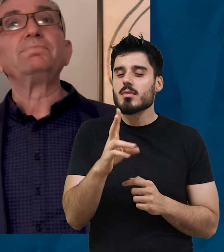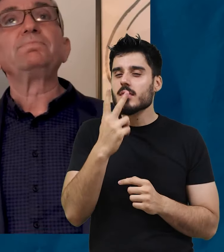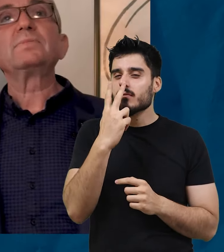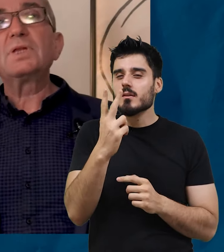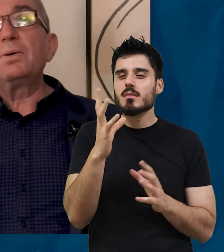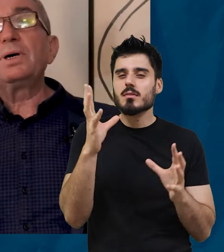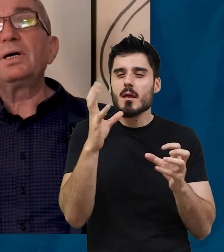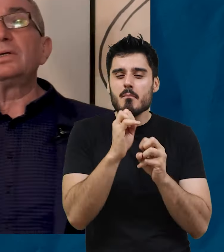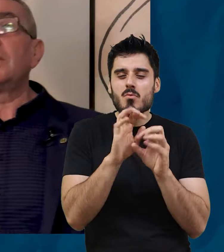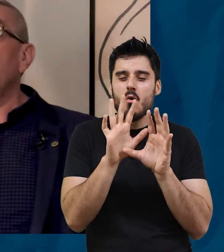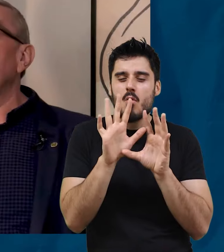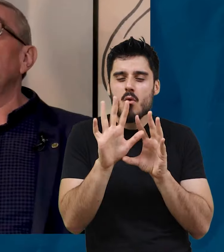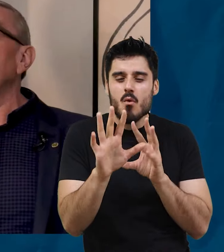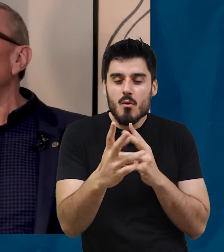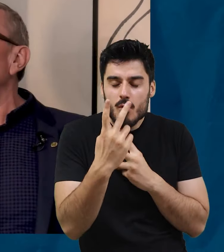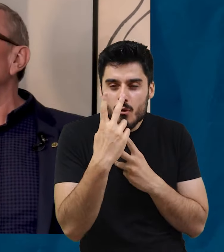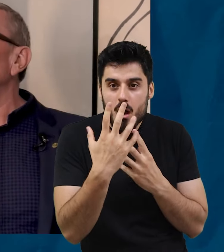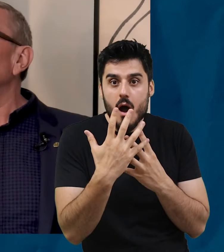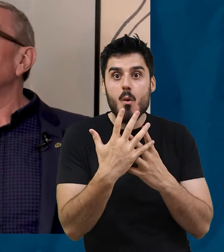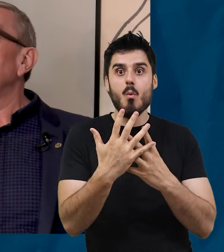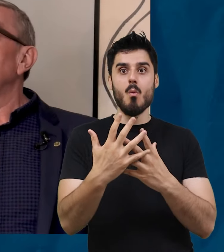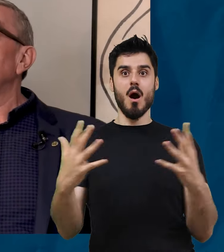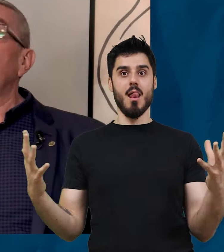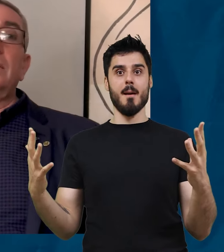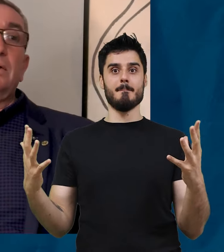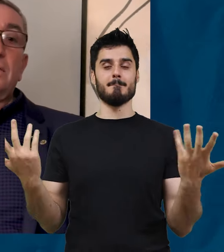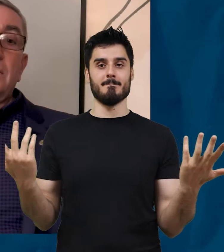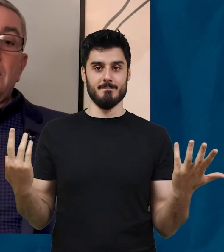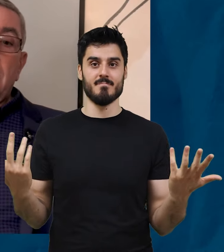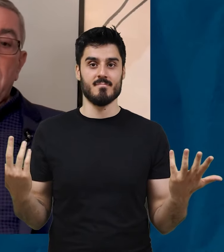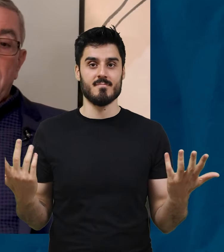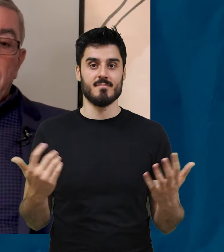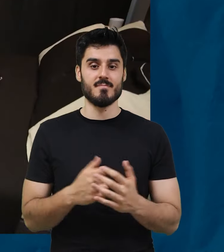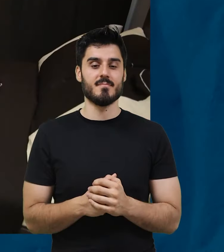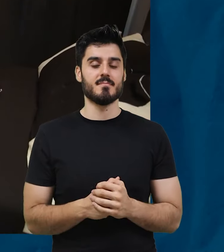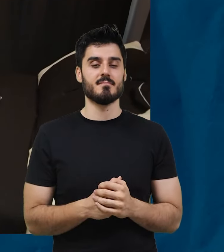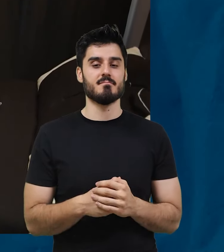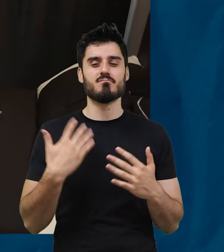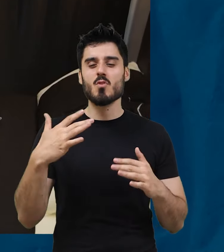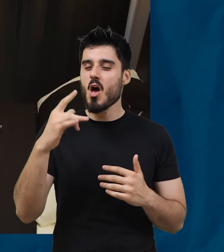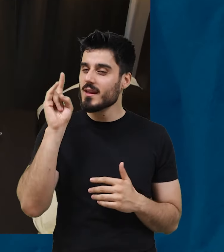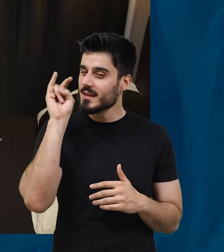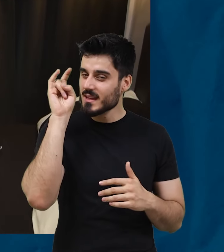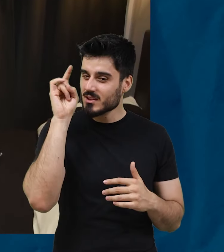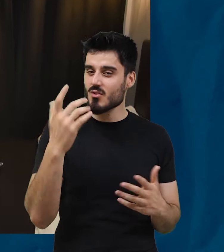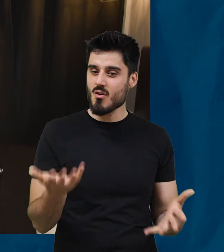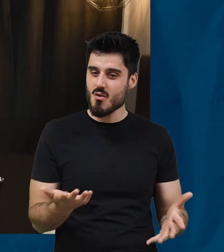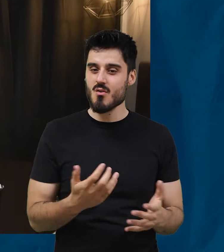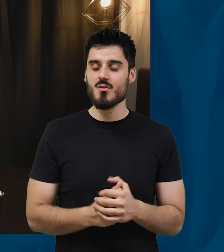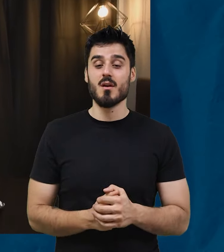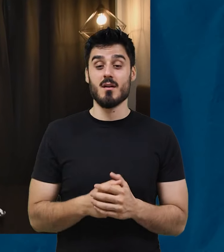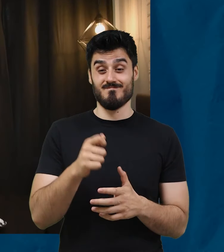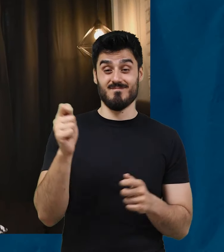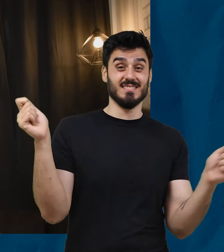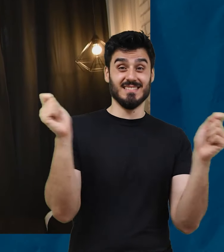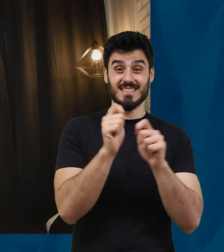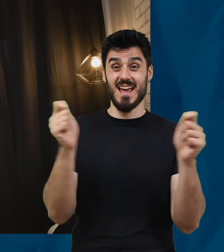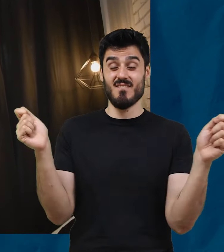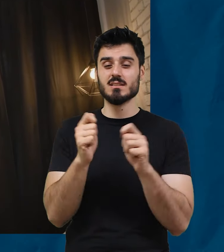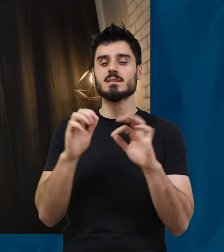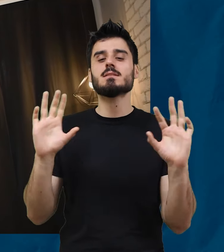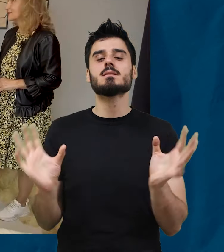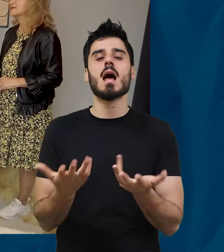в стената тъмно в тъмно и изведнъж ти виждаш само вратите отпред, без целия обем. Нещо много хитро. Когато се дръпнат завесите, тук